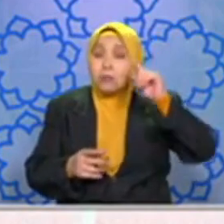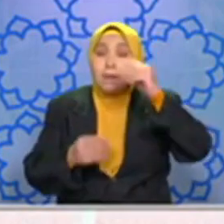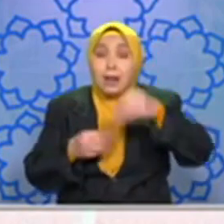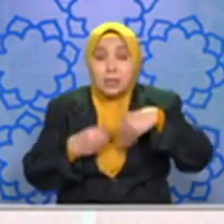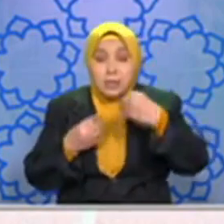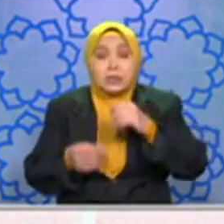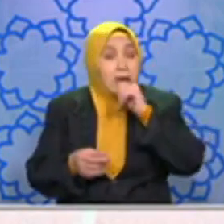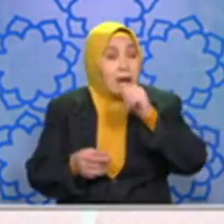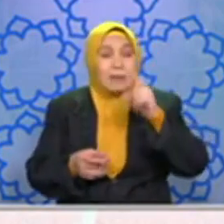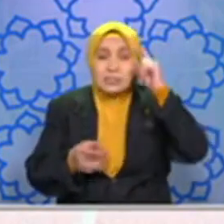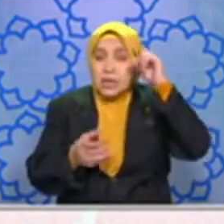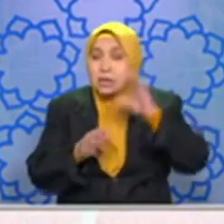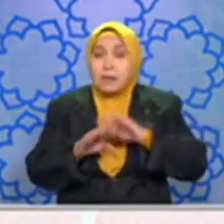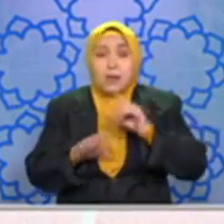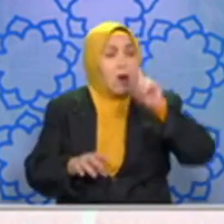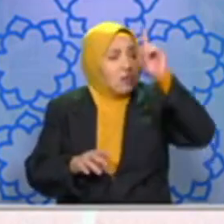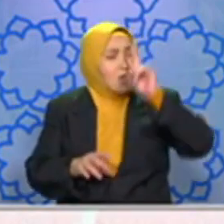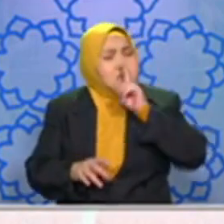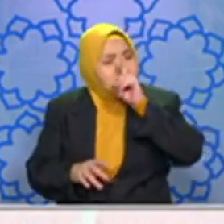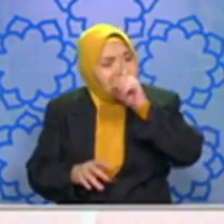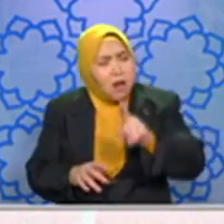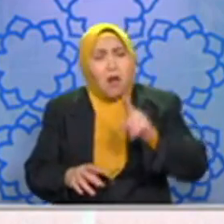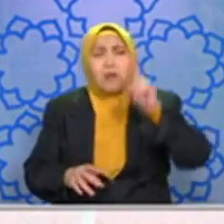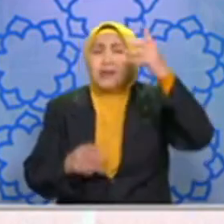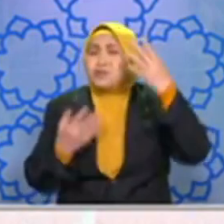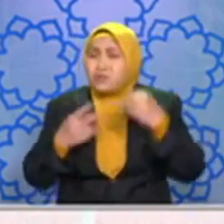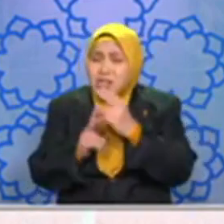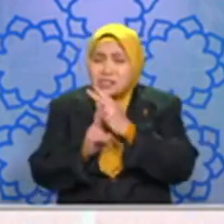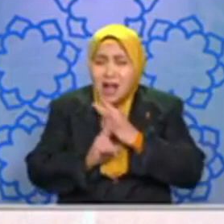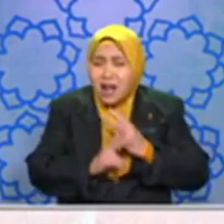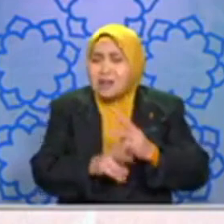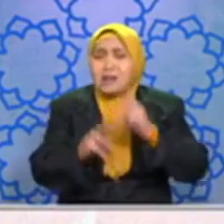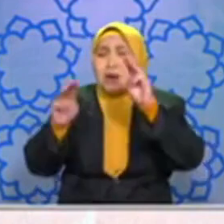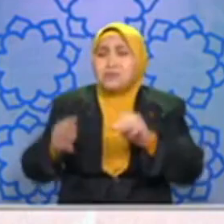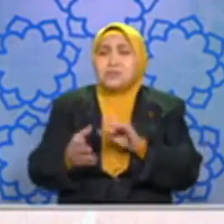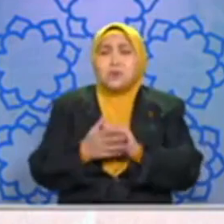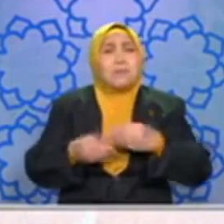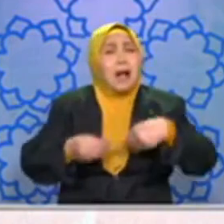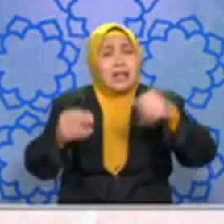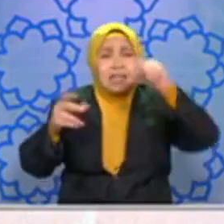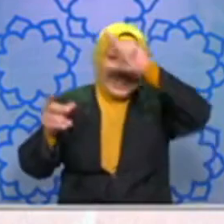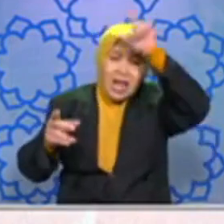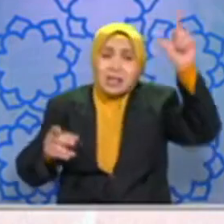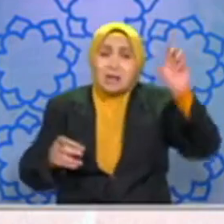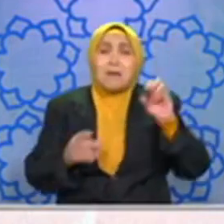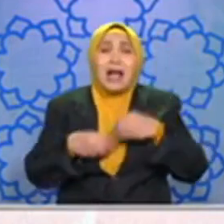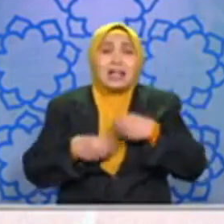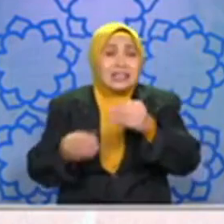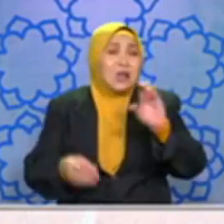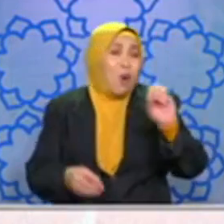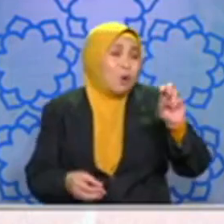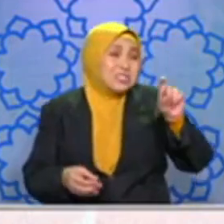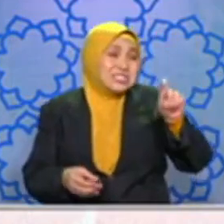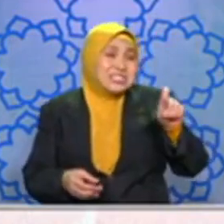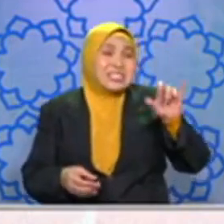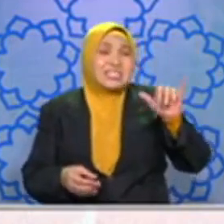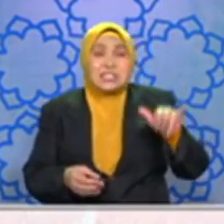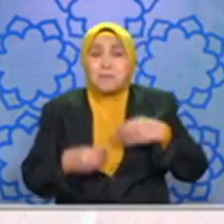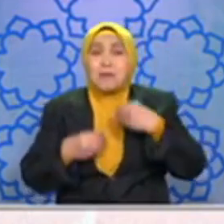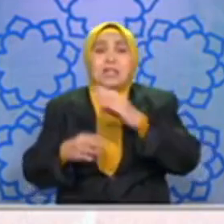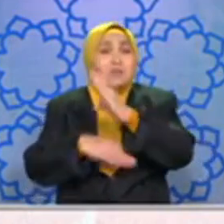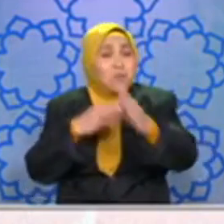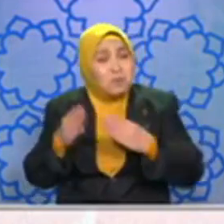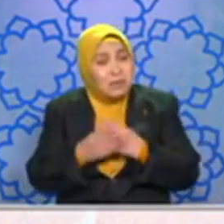Allah sebenar-benarnya, padahal Allah dah jaga elok-elok, bagi langit, bagi oksigen, bagi awan, bagi bumi